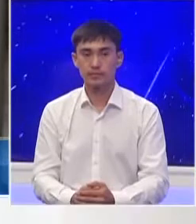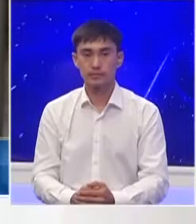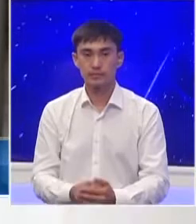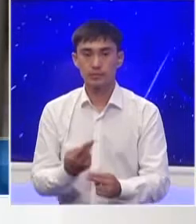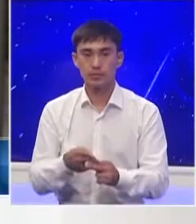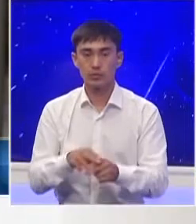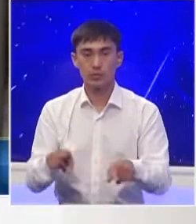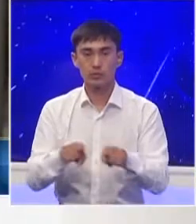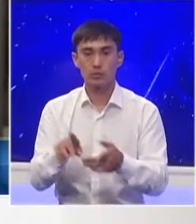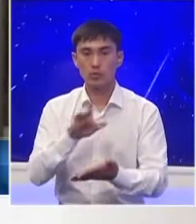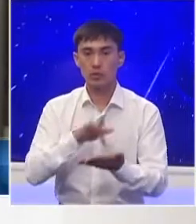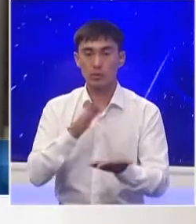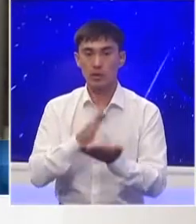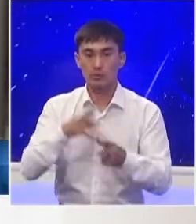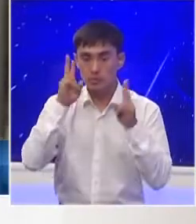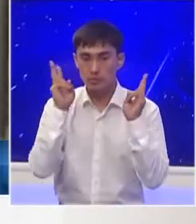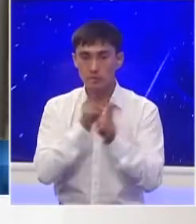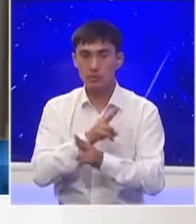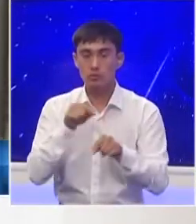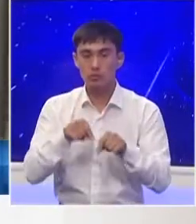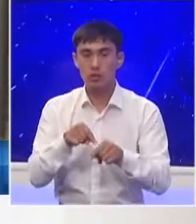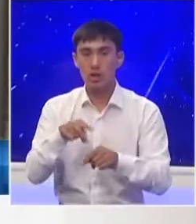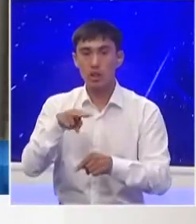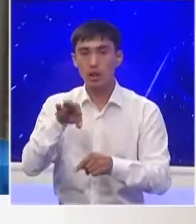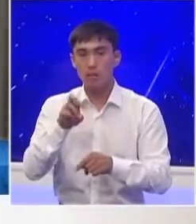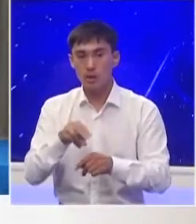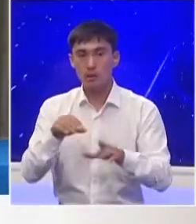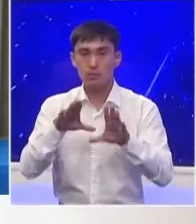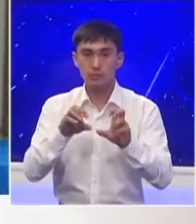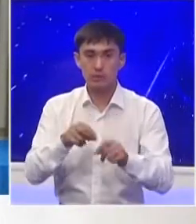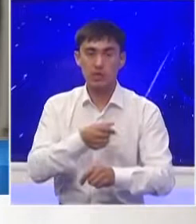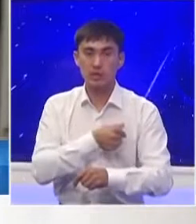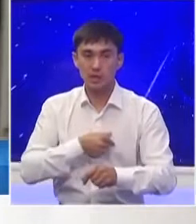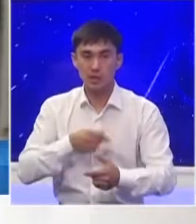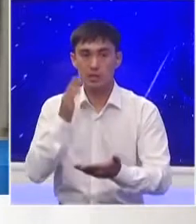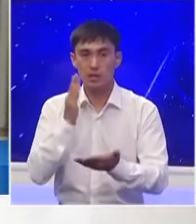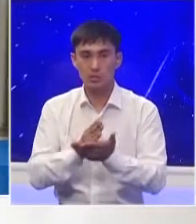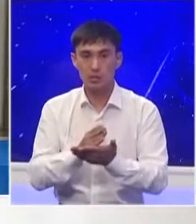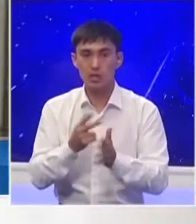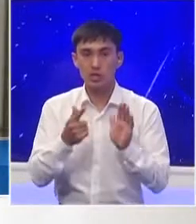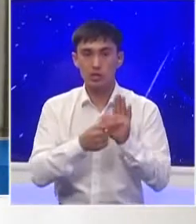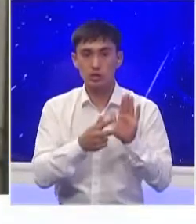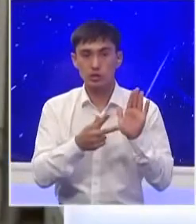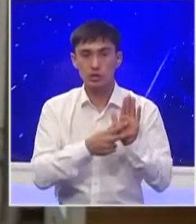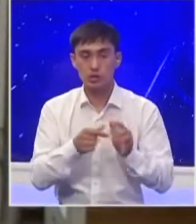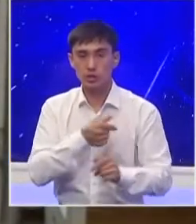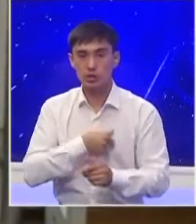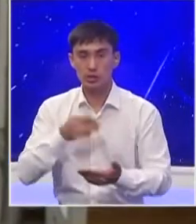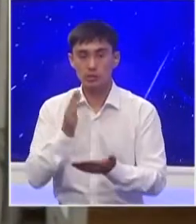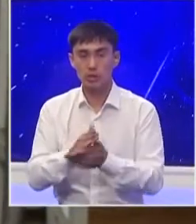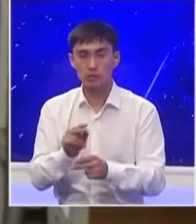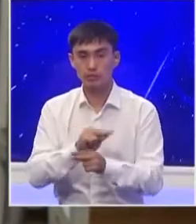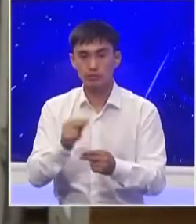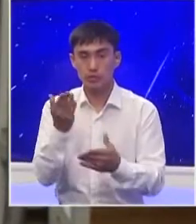жерде медбикесі де бар, логопеді де бар. Тренерлер қатты 7-8 тренер жүр осы жерде.